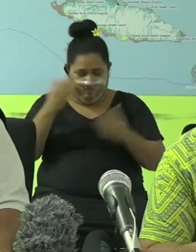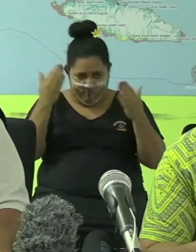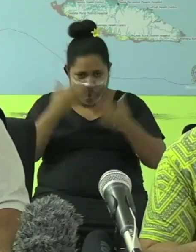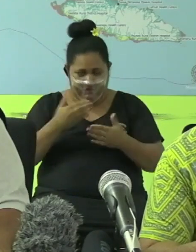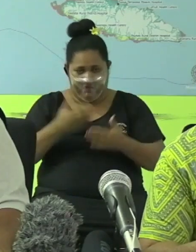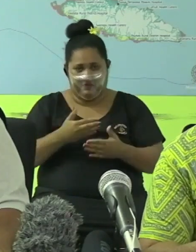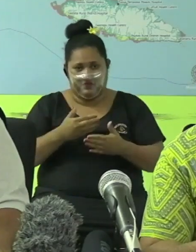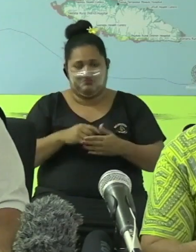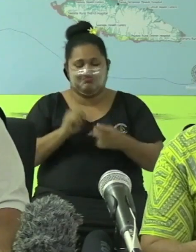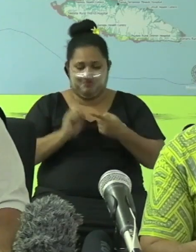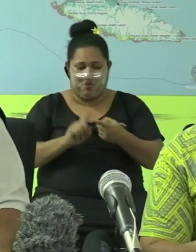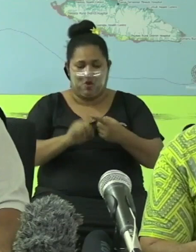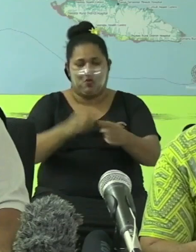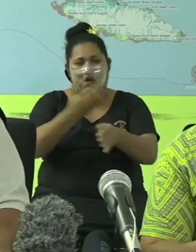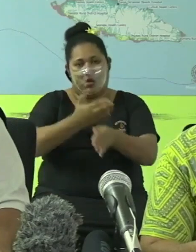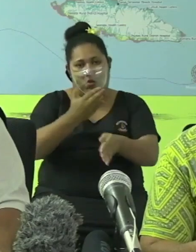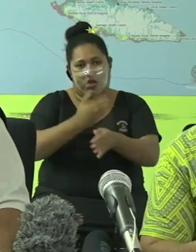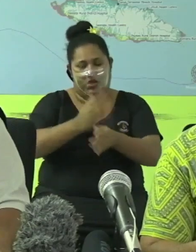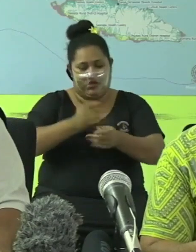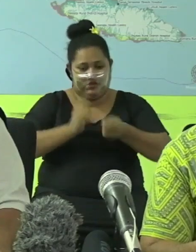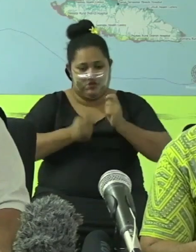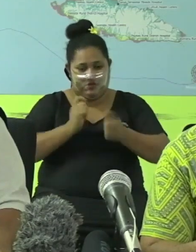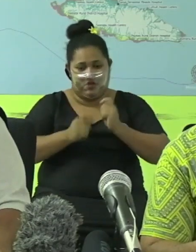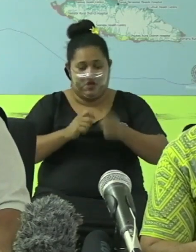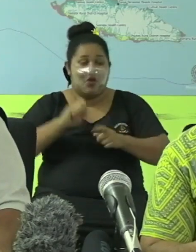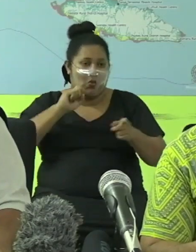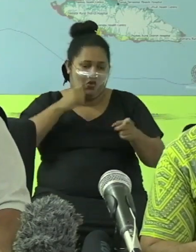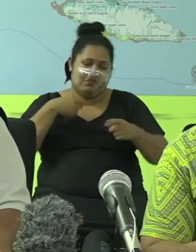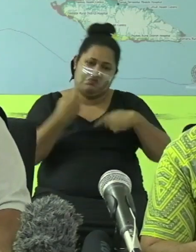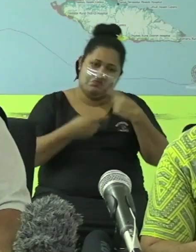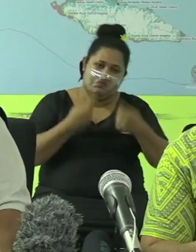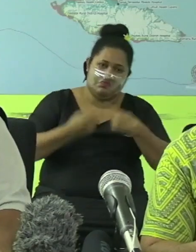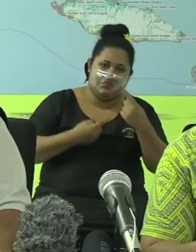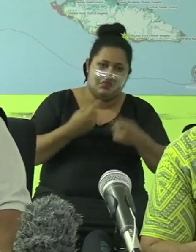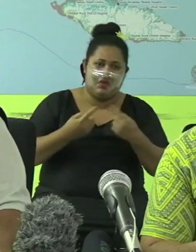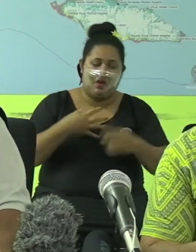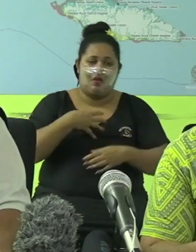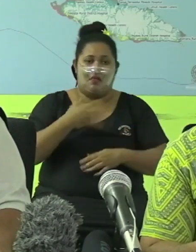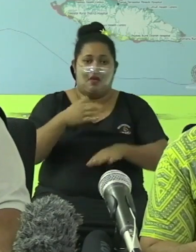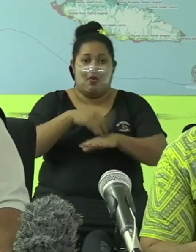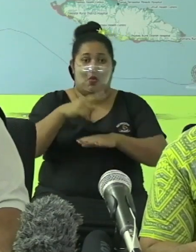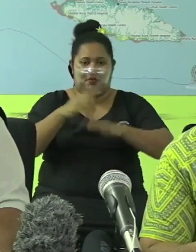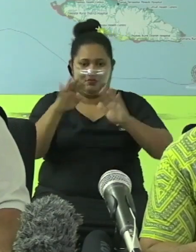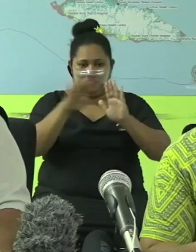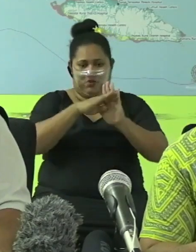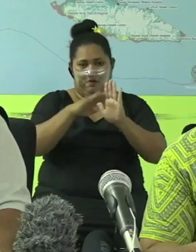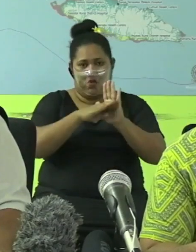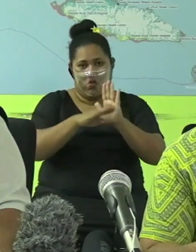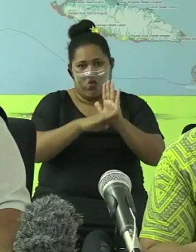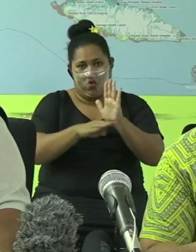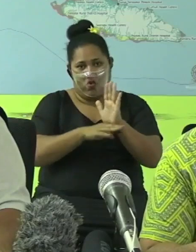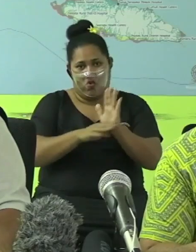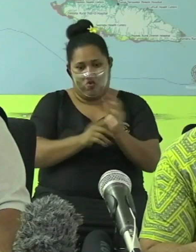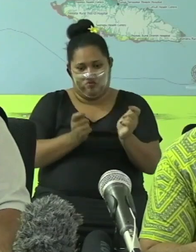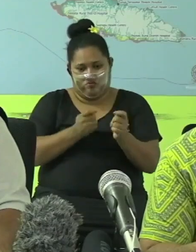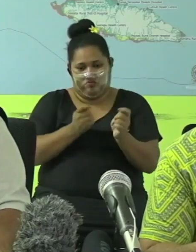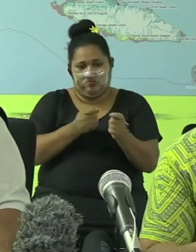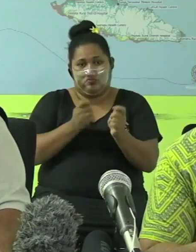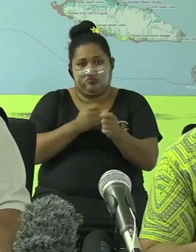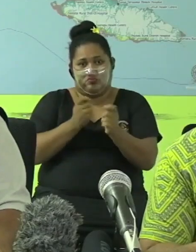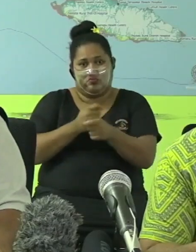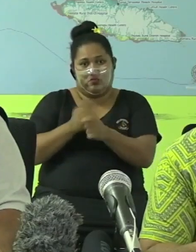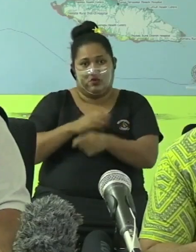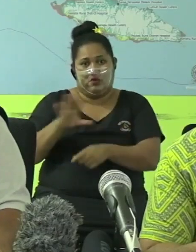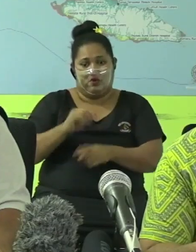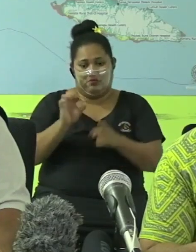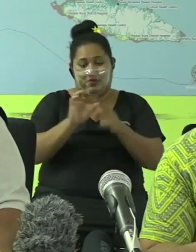ia ona whai waileo se tautalanga ia I tūlanga ua aiaiga ua whetu na ia le